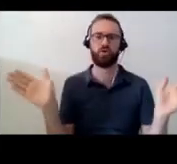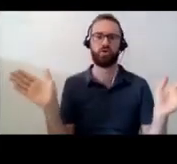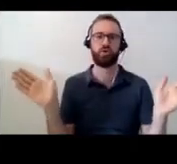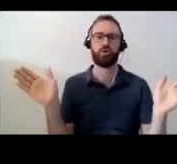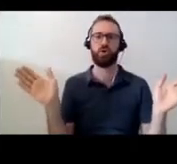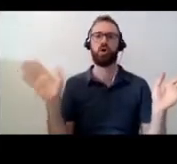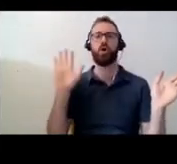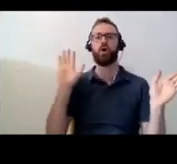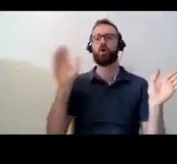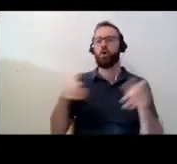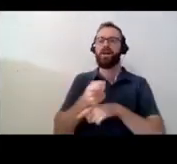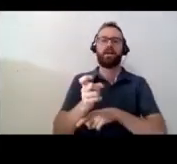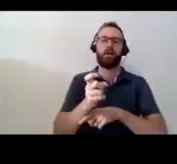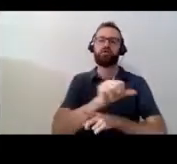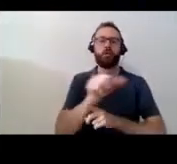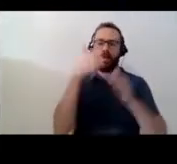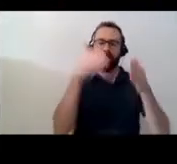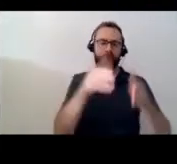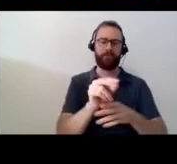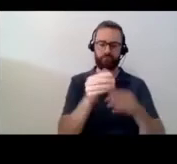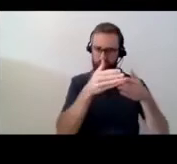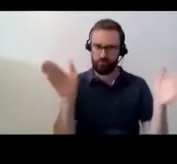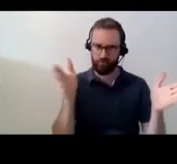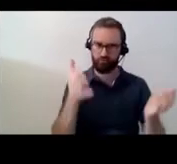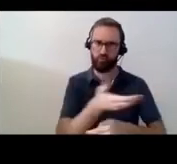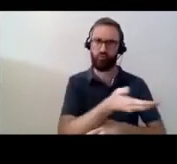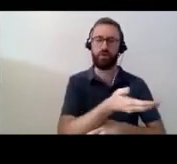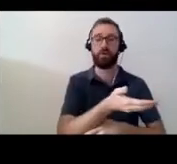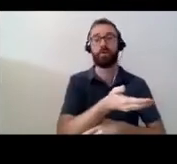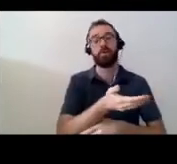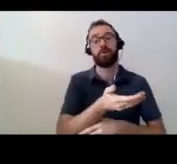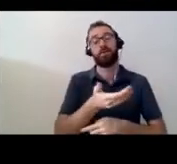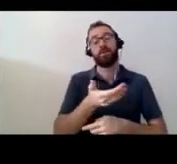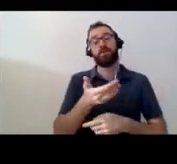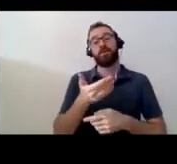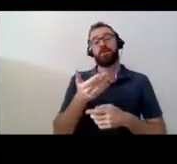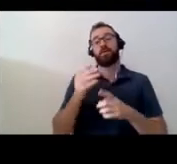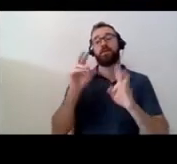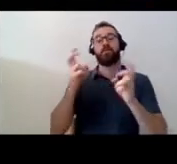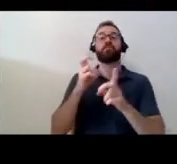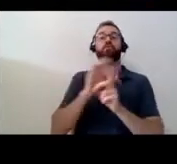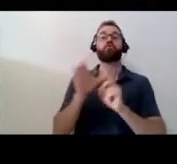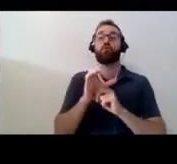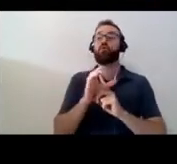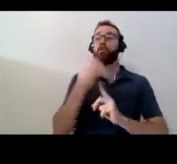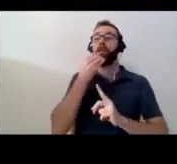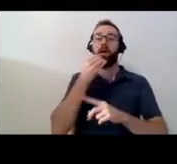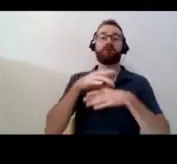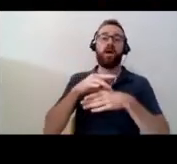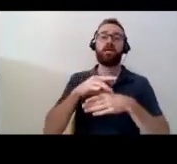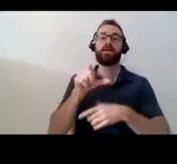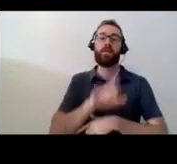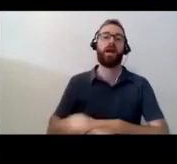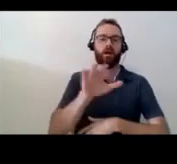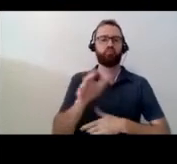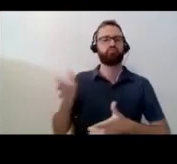simplement la maltraitance. Et donc, on voulait en même temps sauver la culture carniste du Québec. Mais ça n'empêcherait